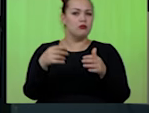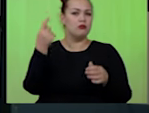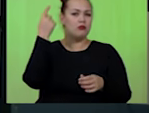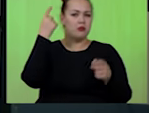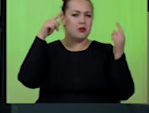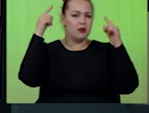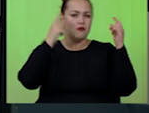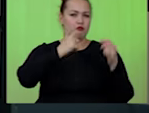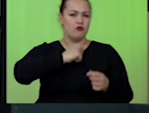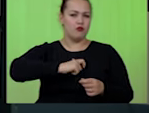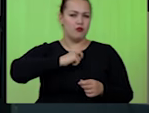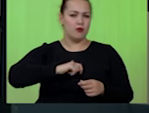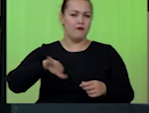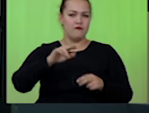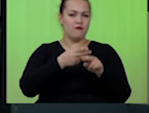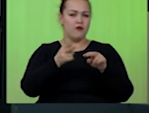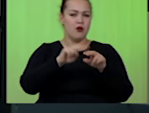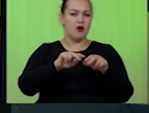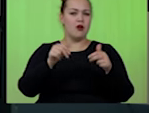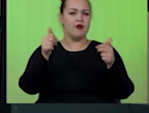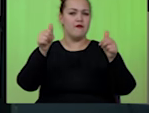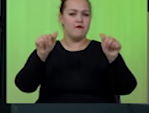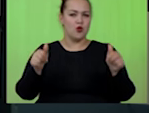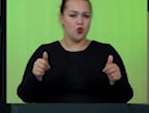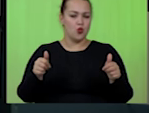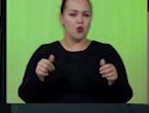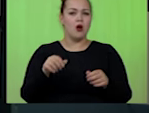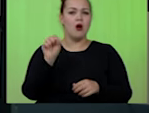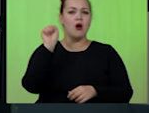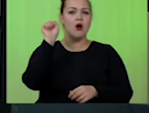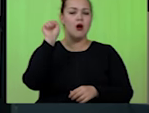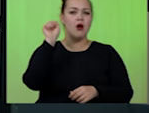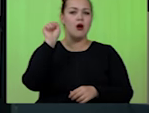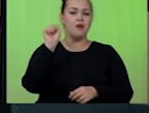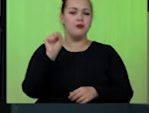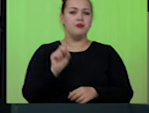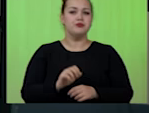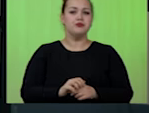себе все эти фигуры. А. Куб.